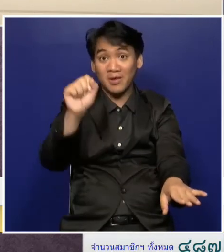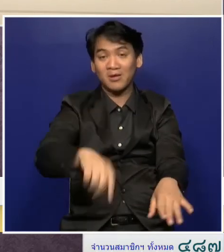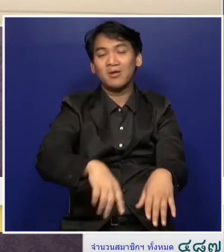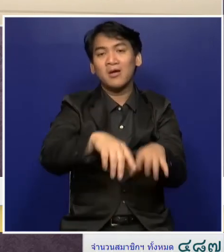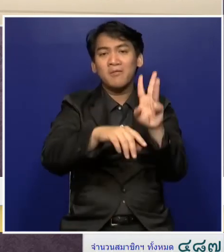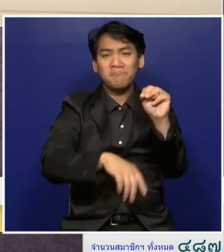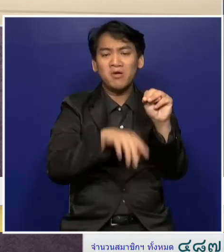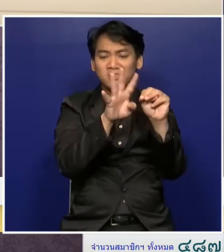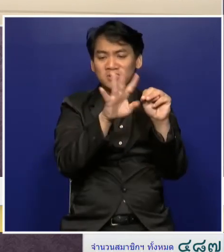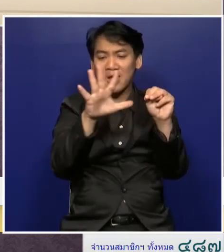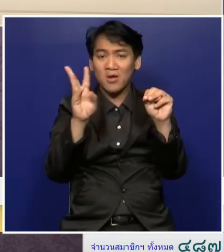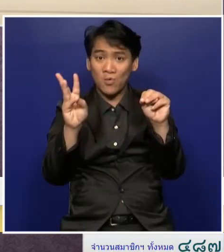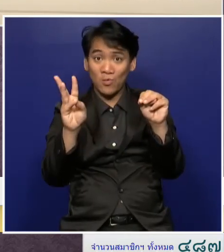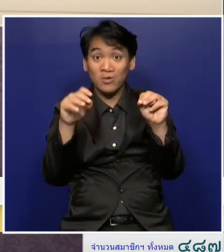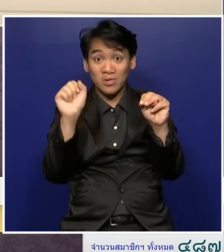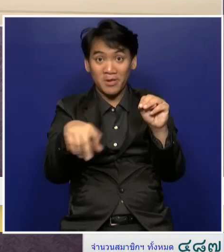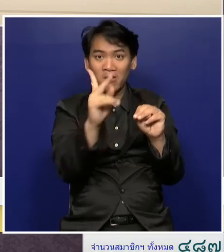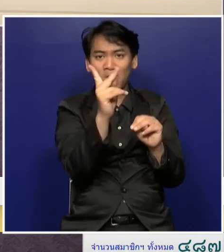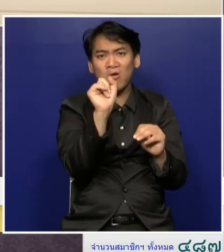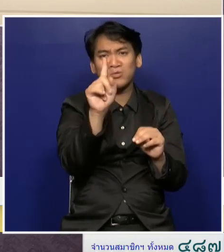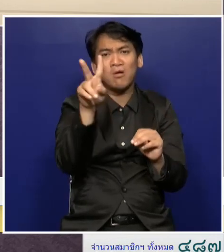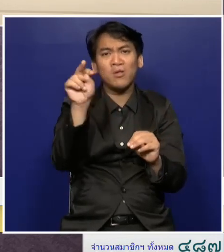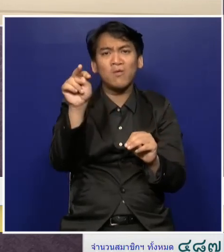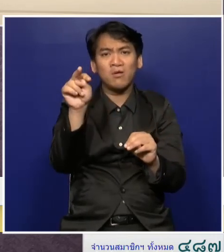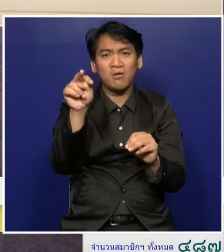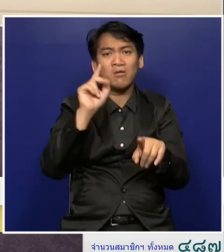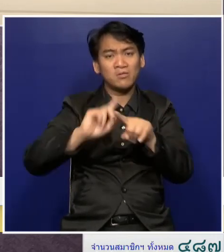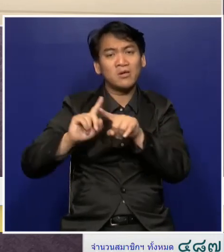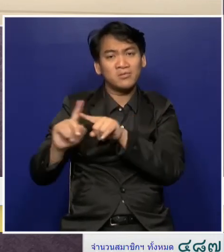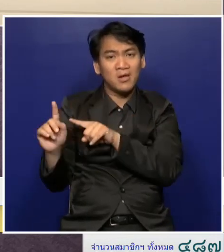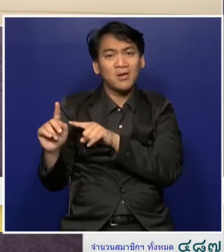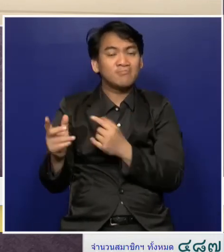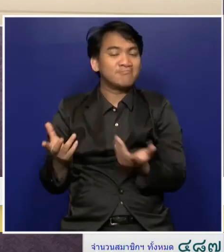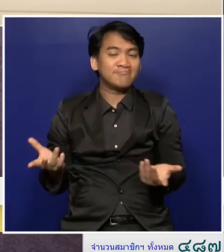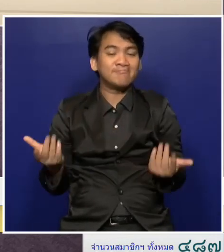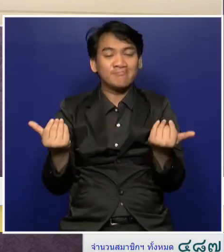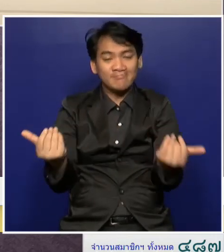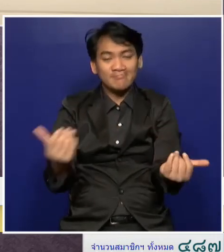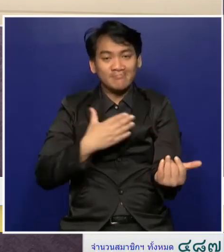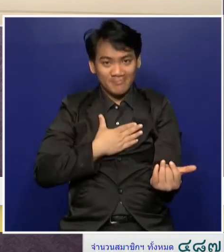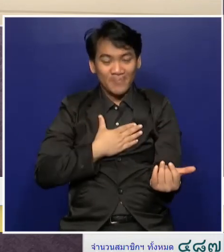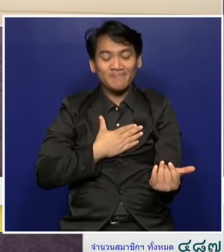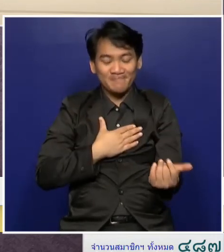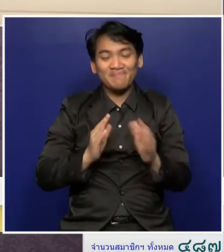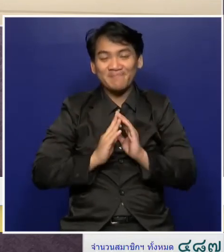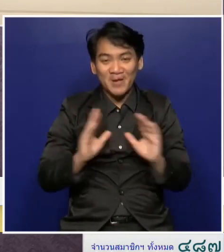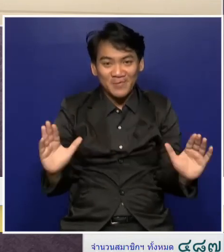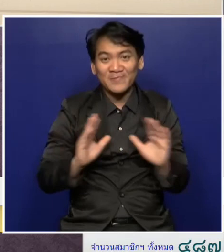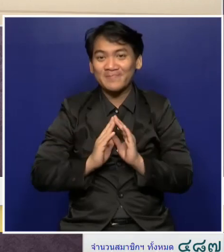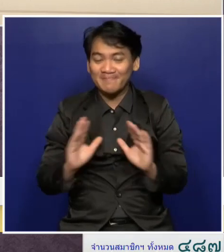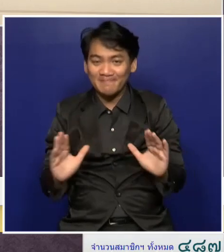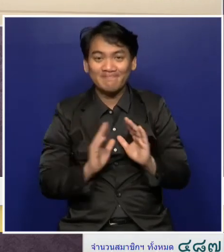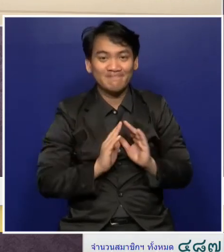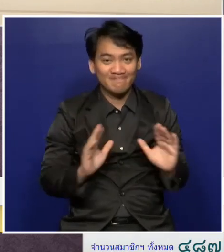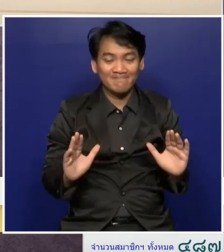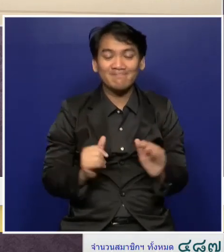ก pleaseและจะเข้าในระดับอื่นๆต่ไปวันนี้ผมก็จะขอขอบคุณทุกท่านเลยนะครัว่า